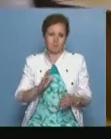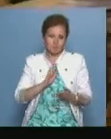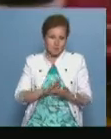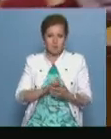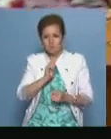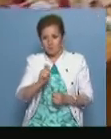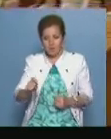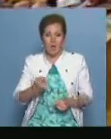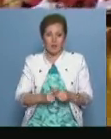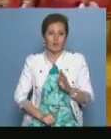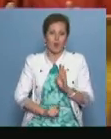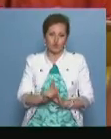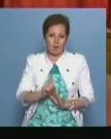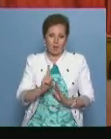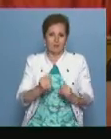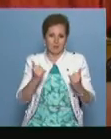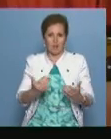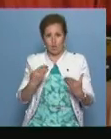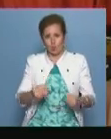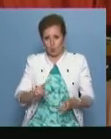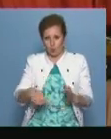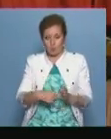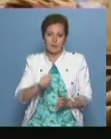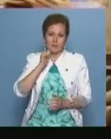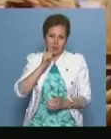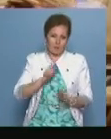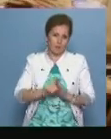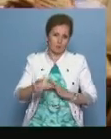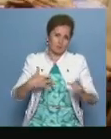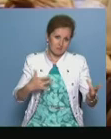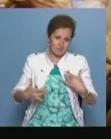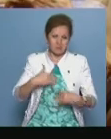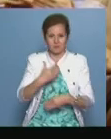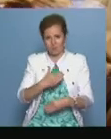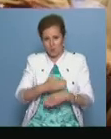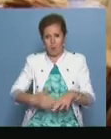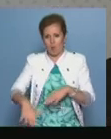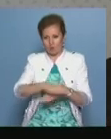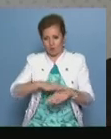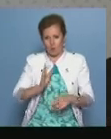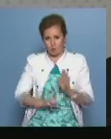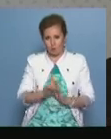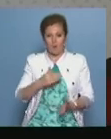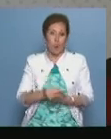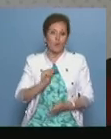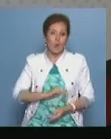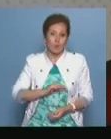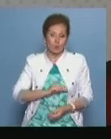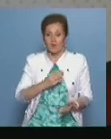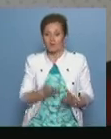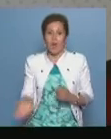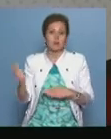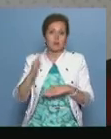Уже послезавтра ижевчан ждут сразу несколько концертных, театрализованных и праздничных площадок. Весь день горожане